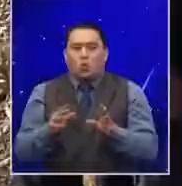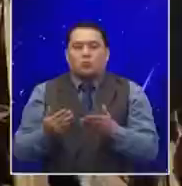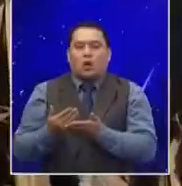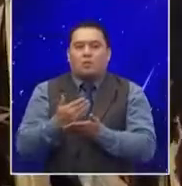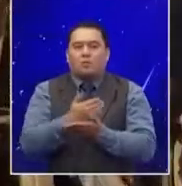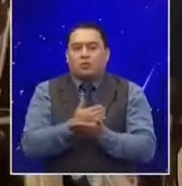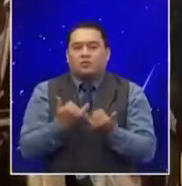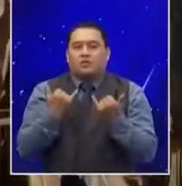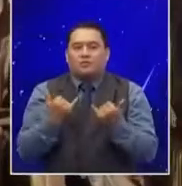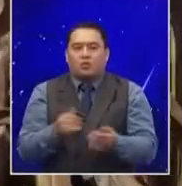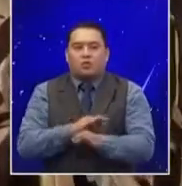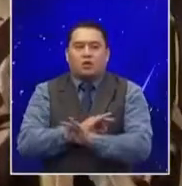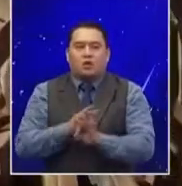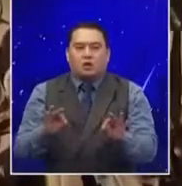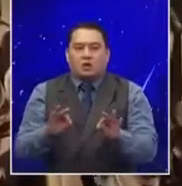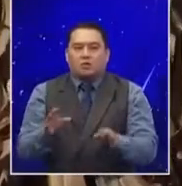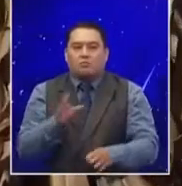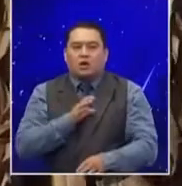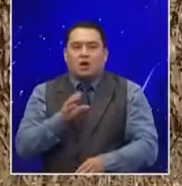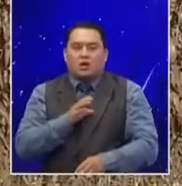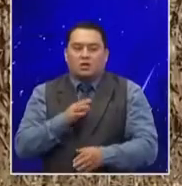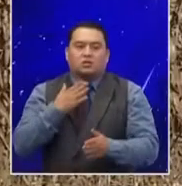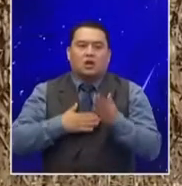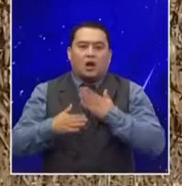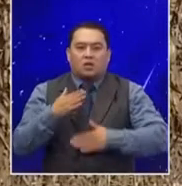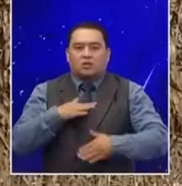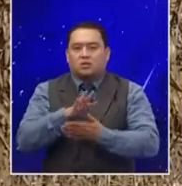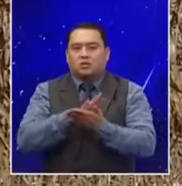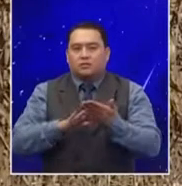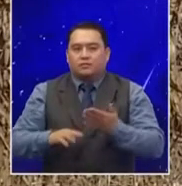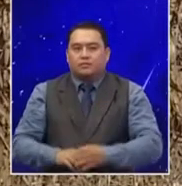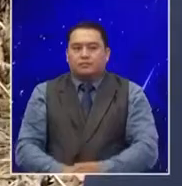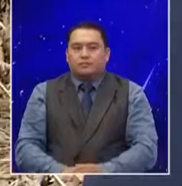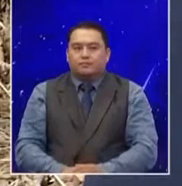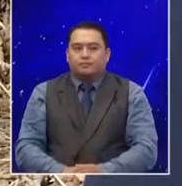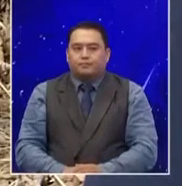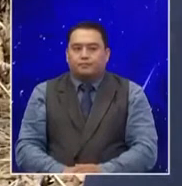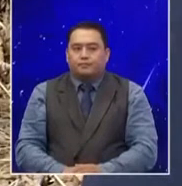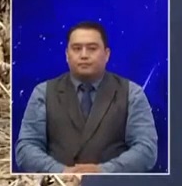полей на сегодня оправданы. Урожай богатый. С радостью делится кукурузовод.